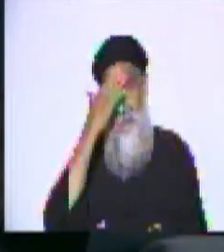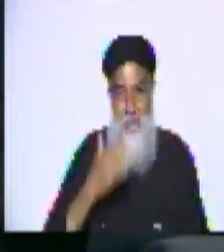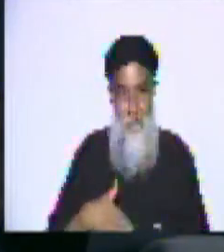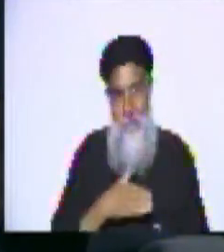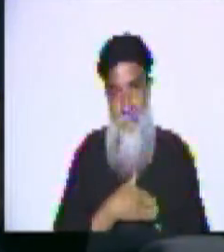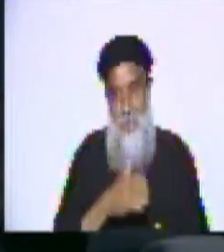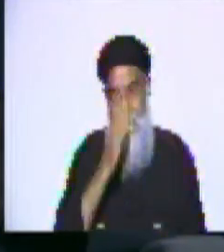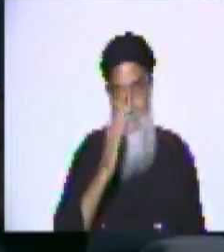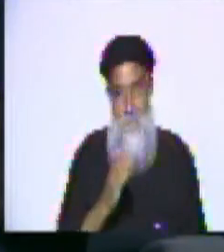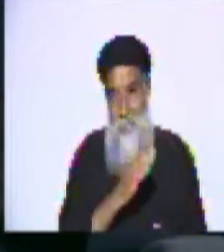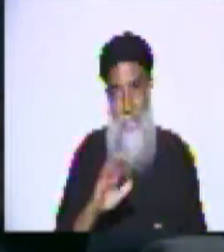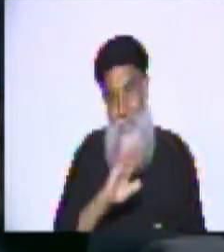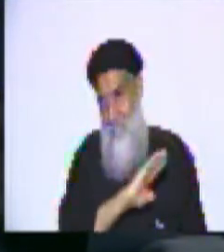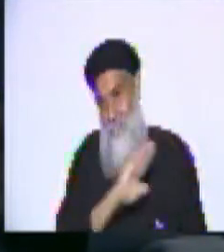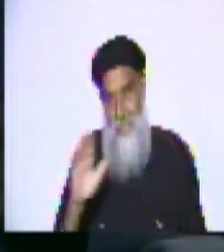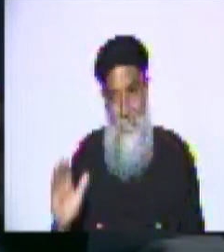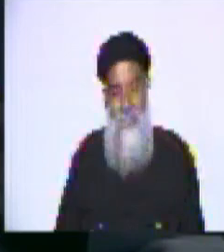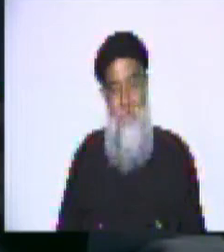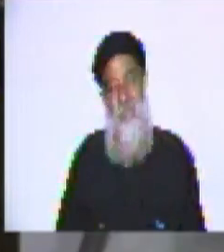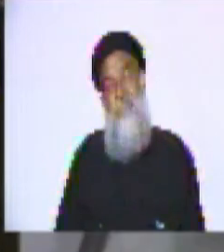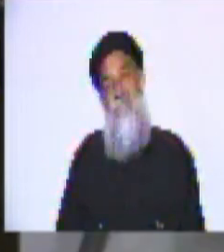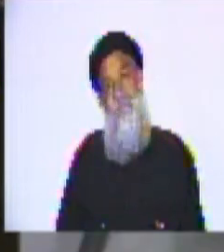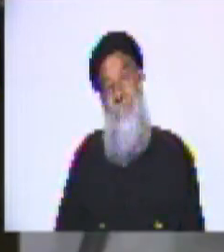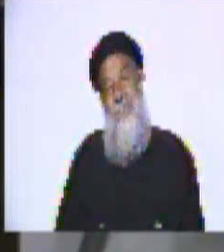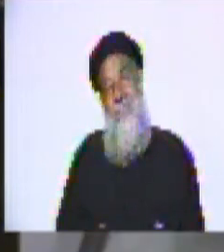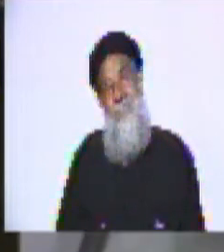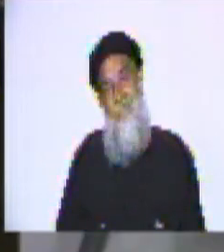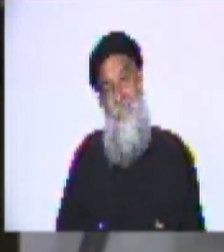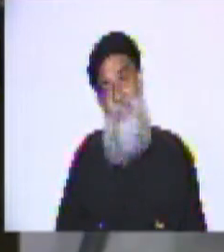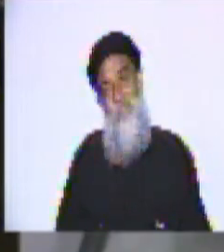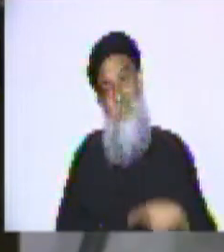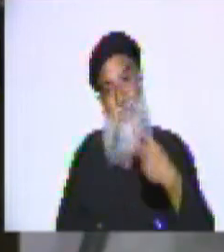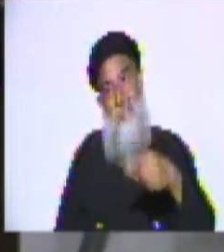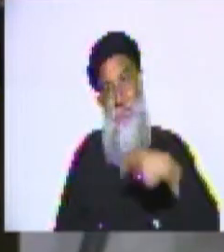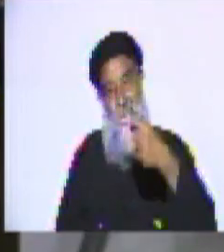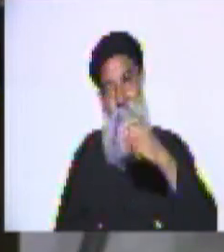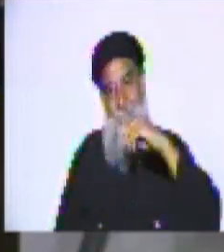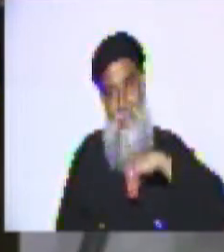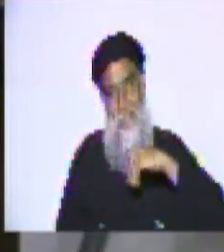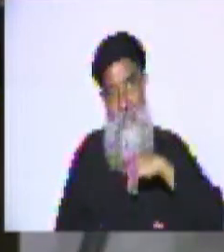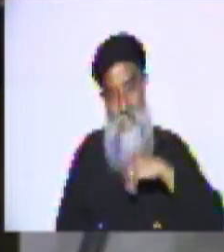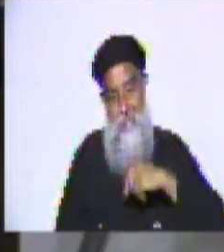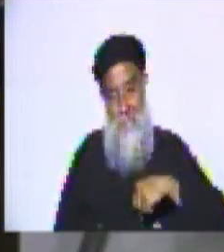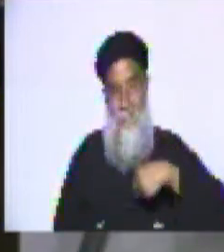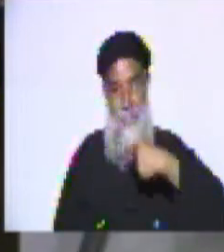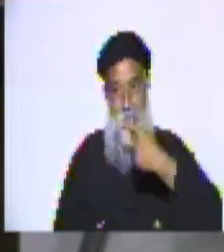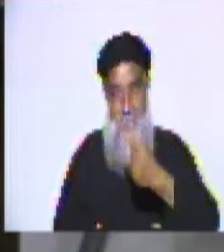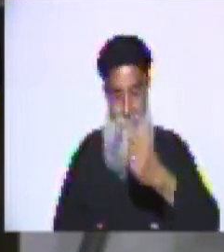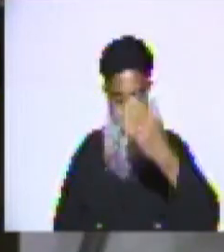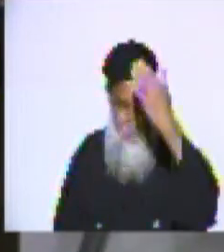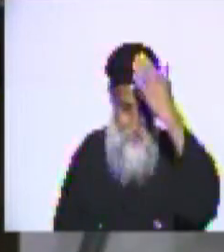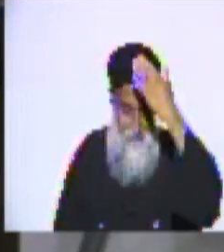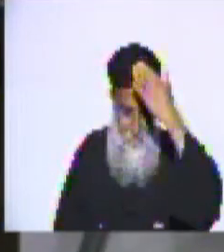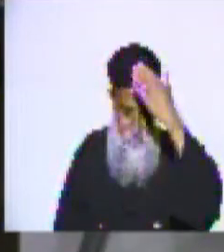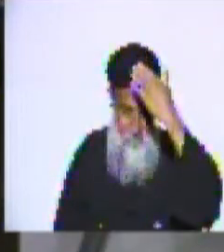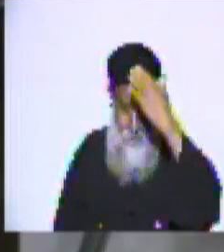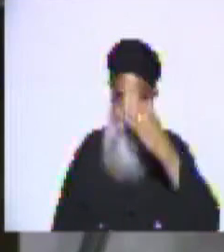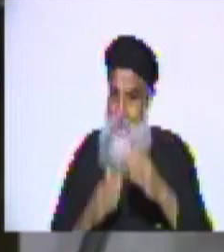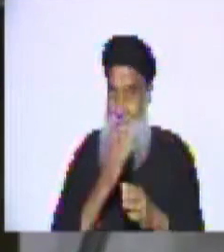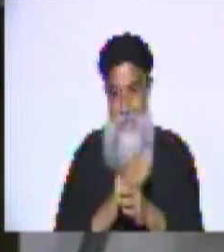بترسمهوش يعني. لأنه مدام عايز يبقى حابب الكرامة مش التعب.